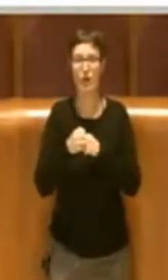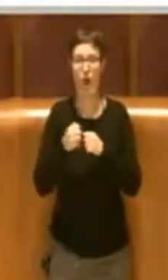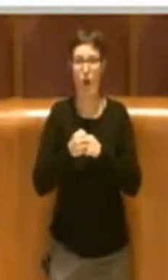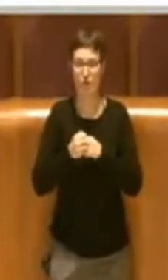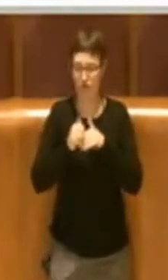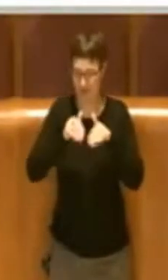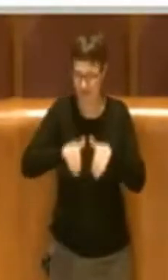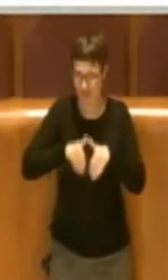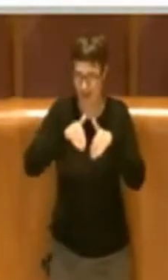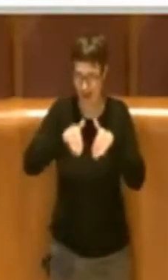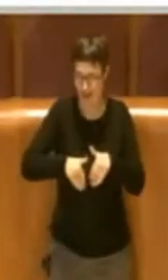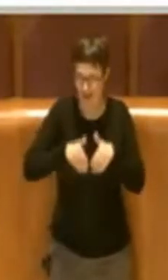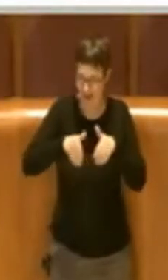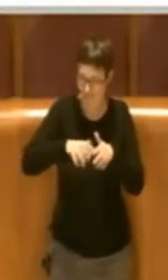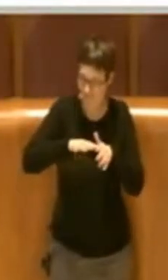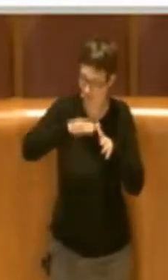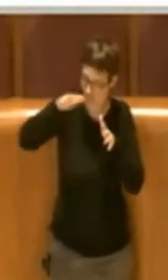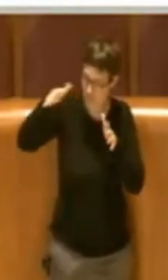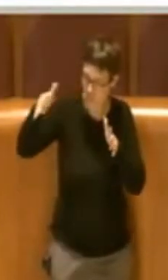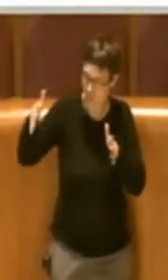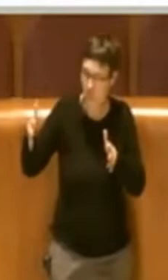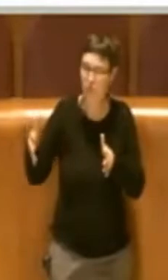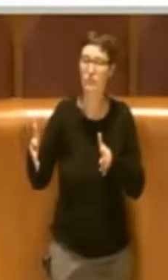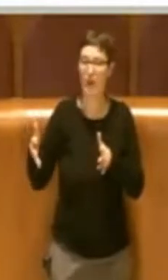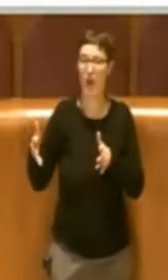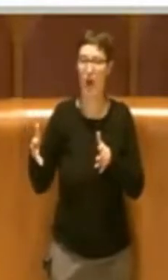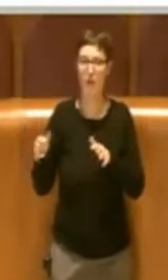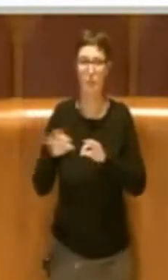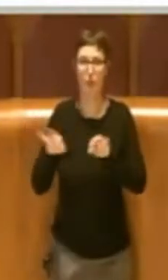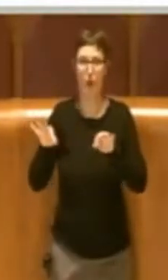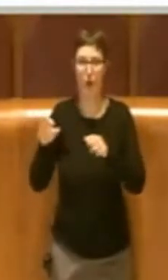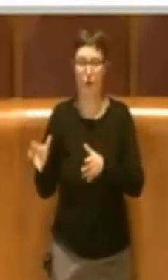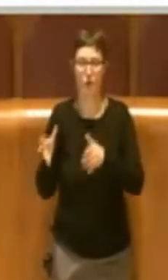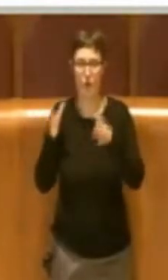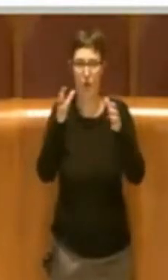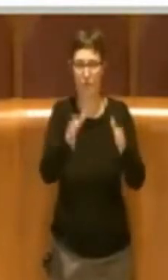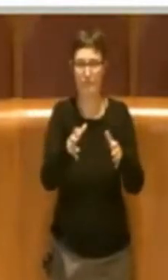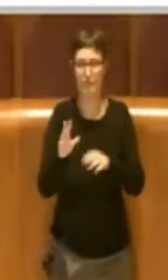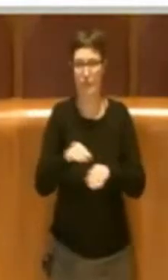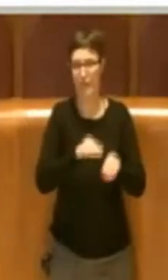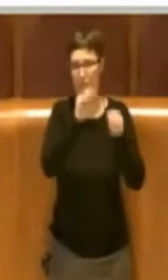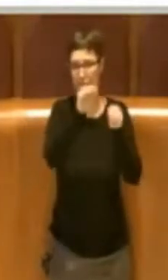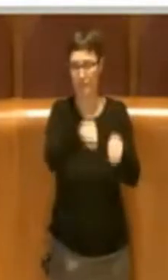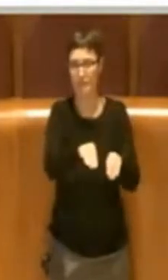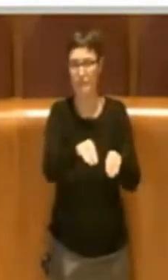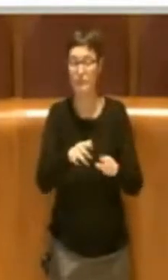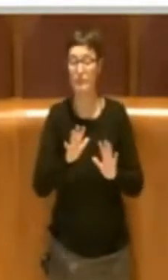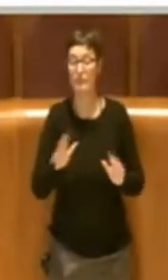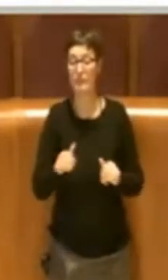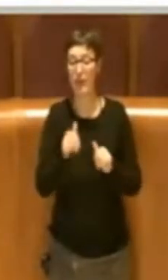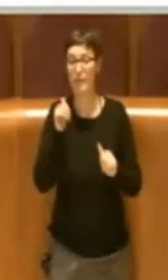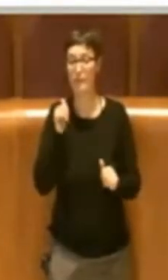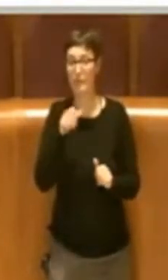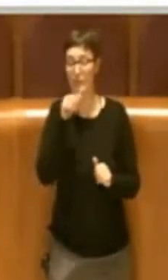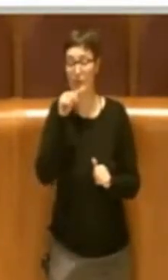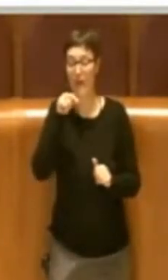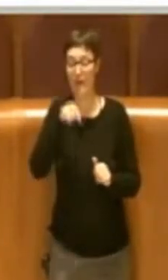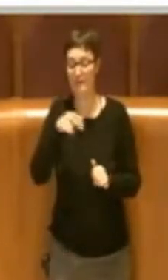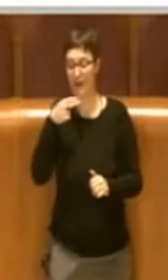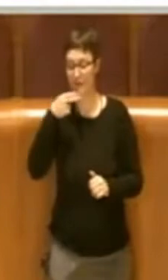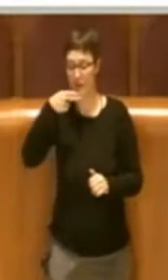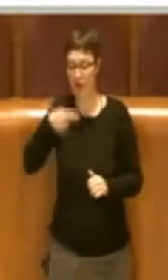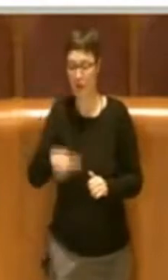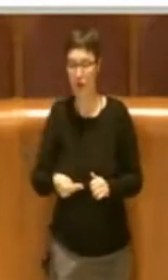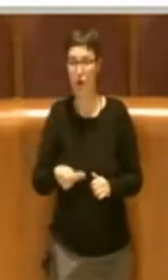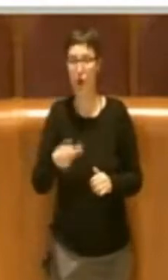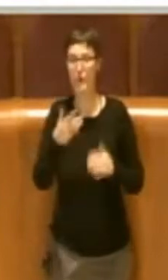siano stati caratterizzati e che siano stati appunto dichiarati e che abbiano la qualità di sottoprodotto, perché è